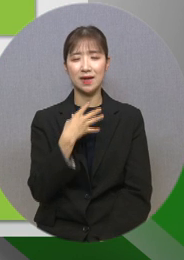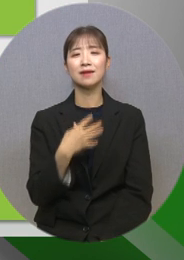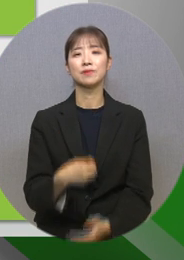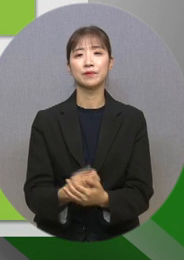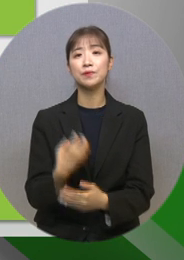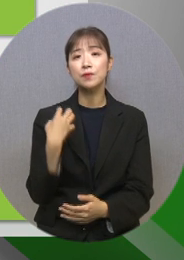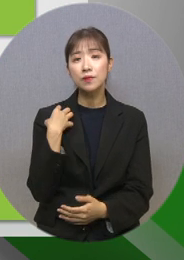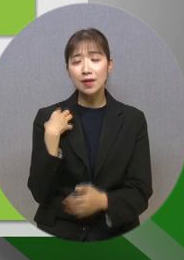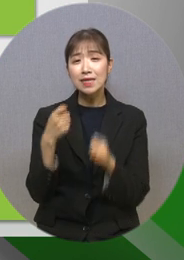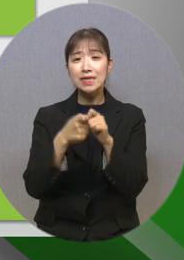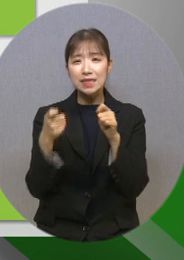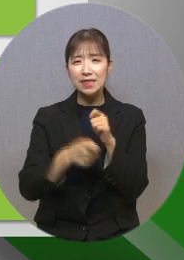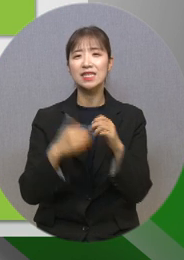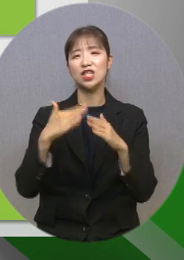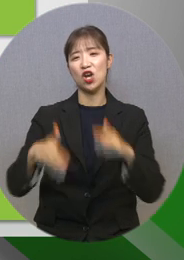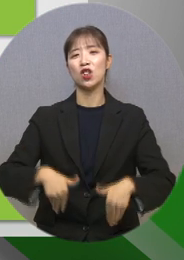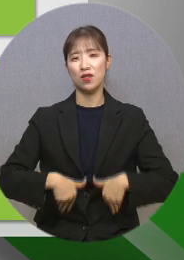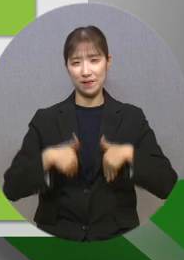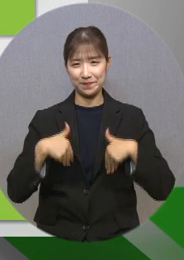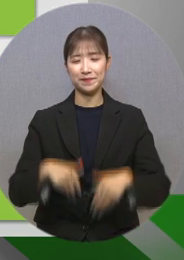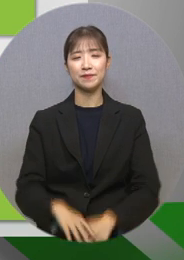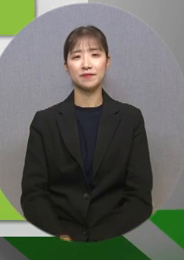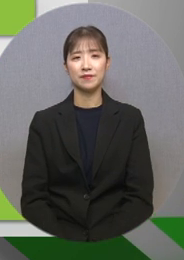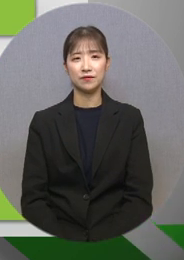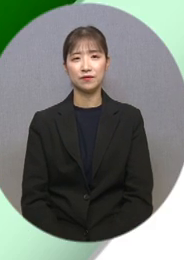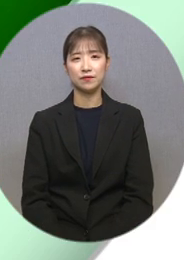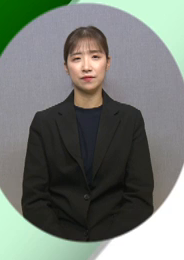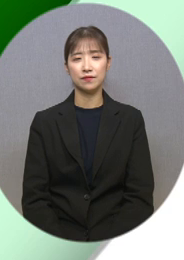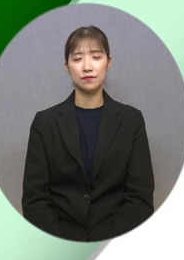담당 기사는 전남 기사입니다.